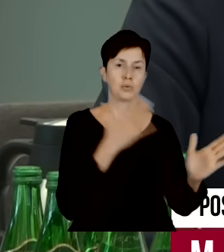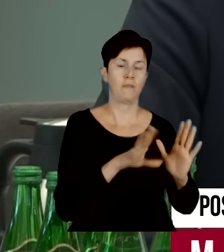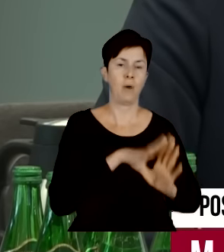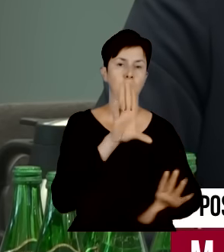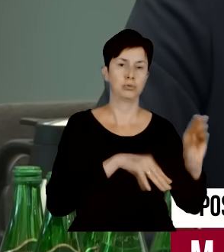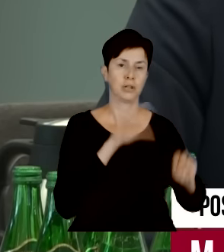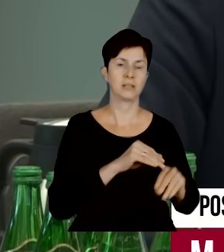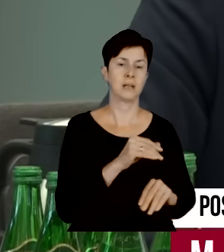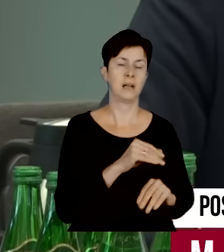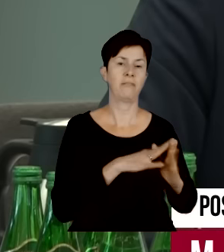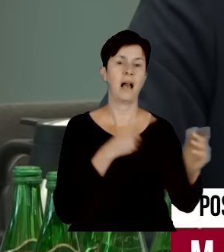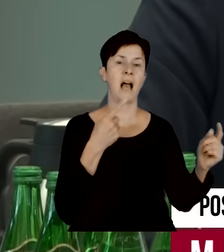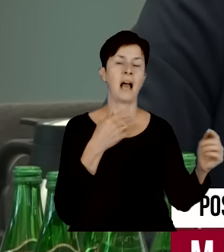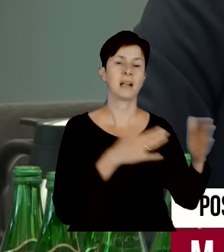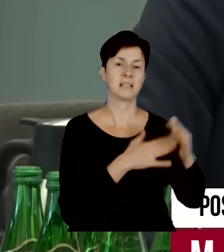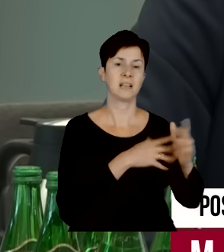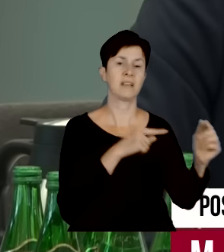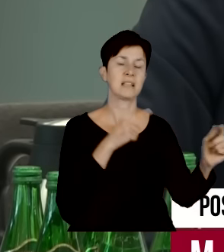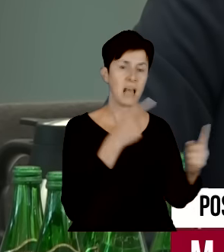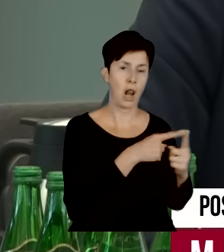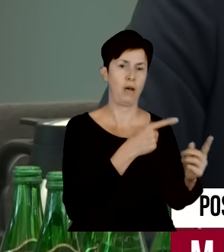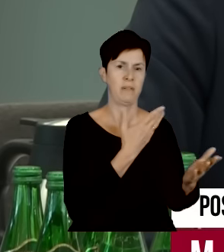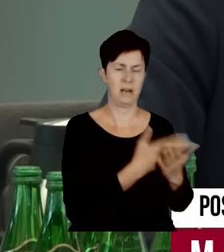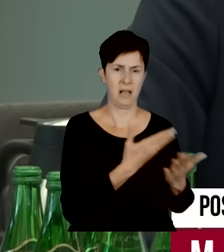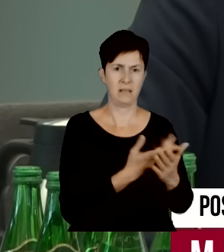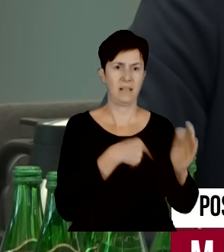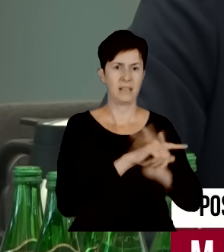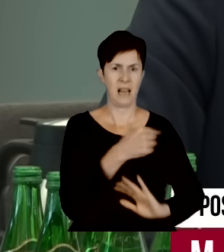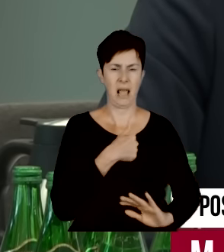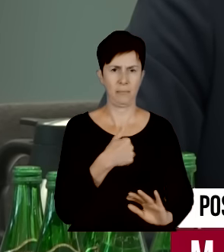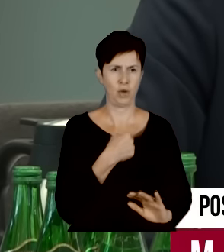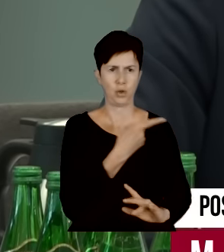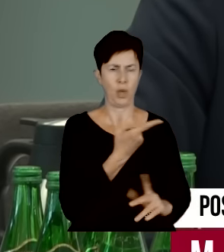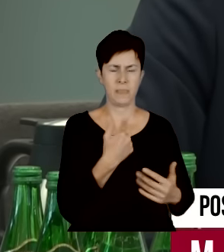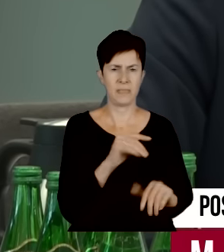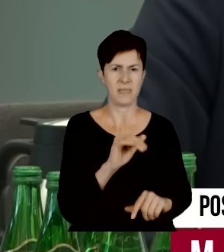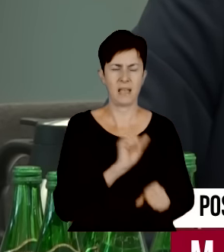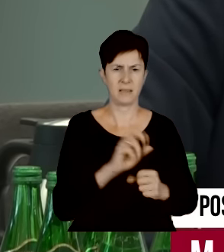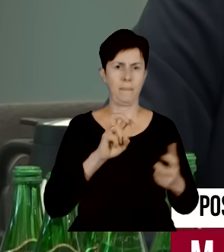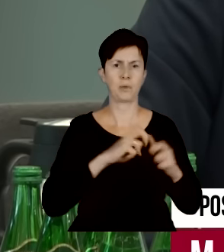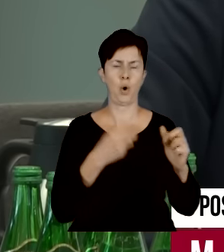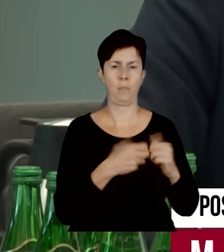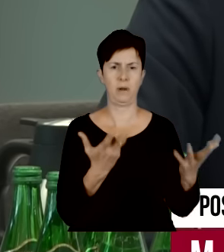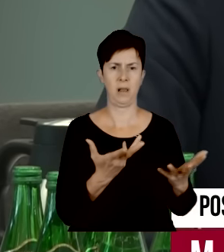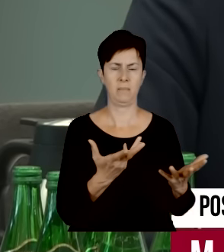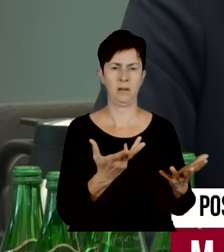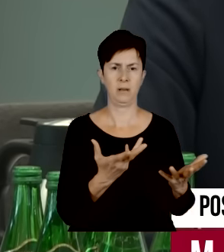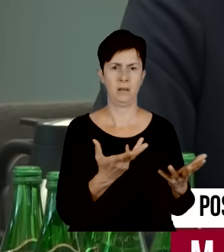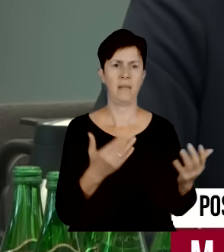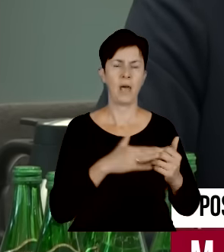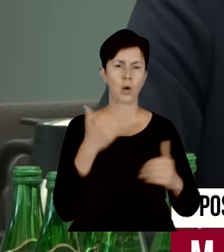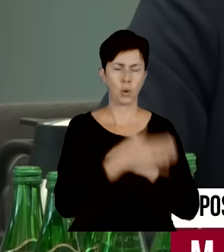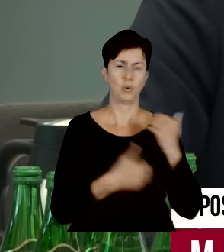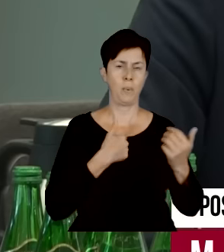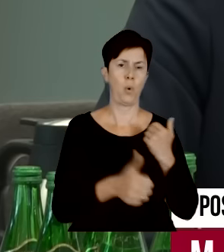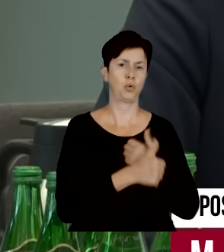polskiego w rezerwie celowej na przeprowadzenie wyborów prezydenckich w związku z tym dla mnie nie stanowiło to problemu Co Koniec końców zostało udowodnione